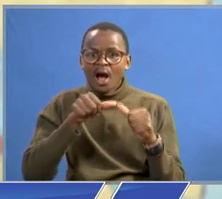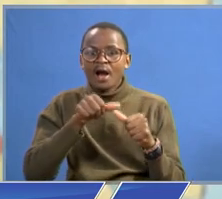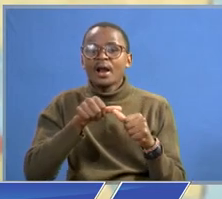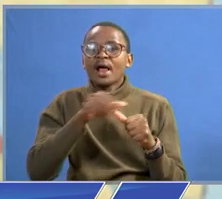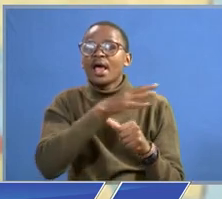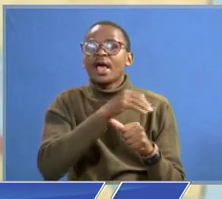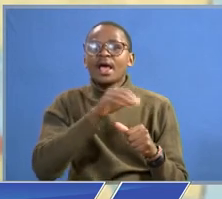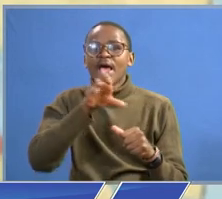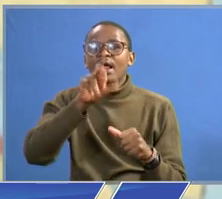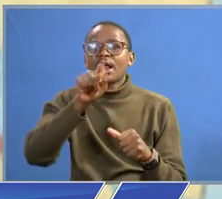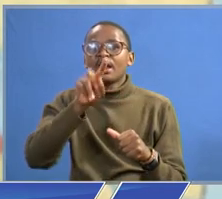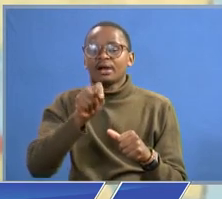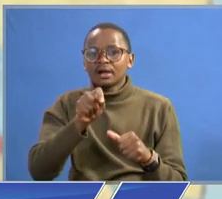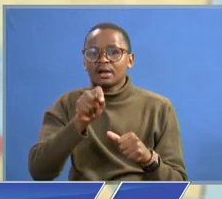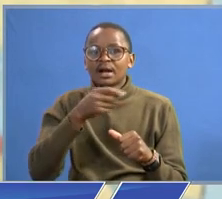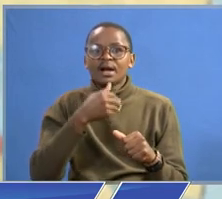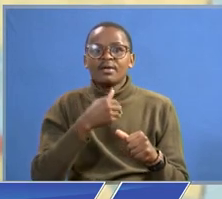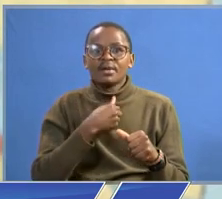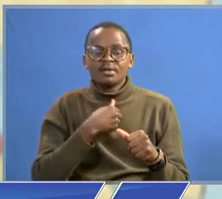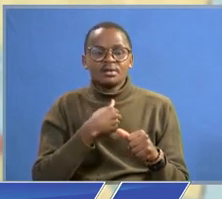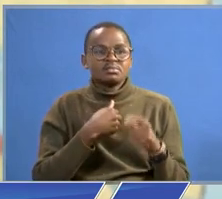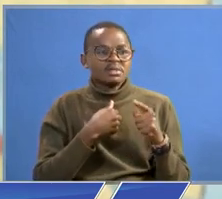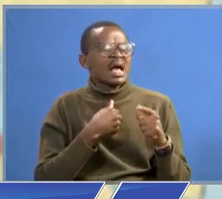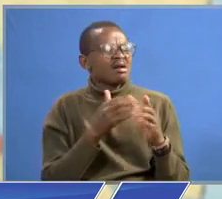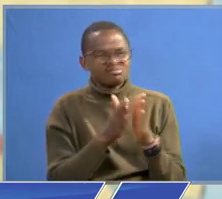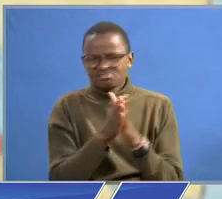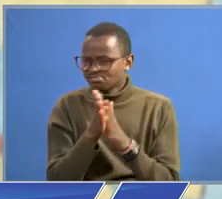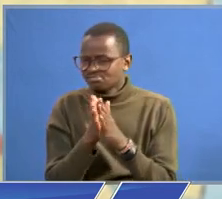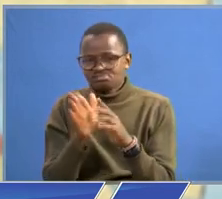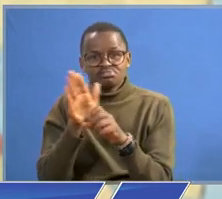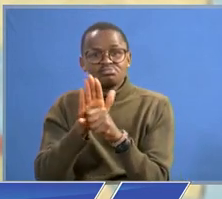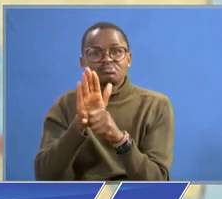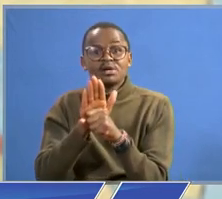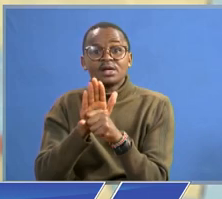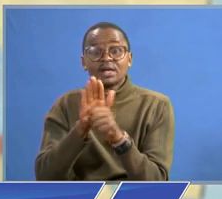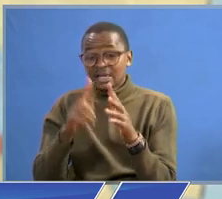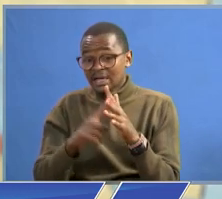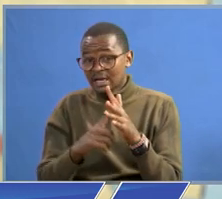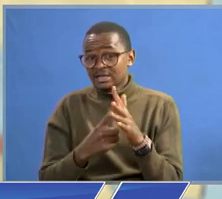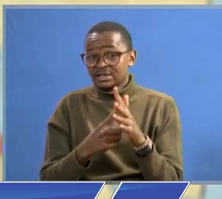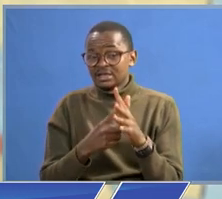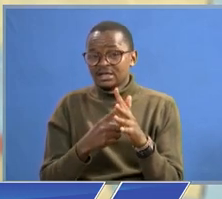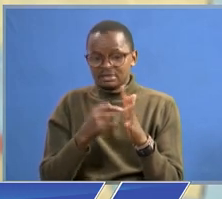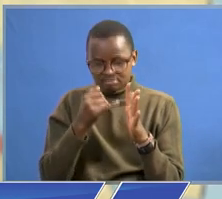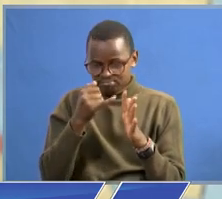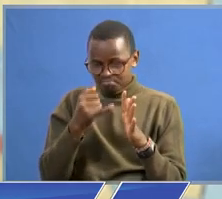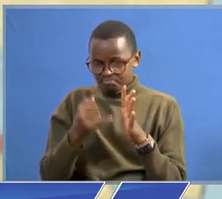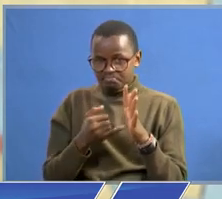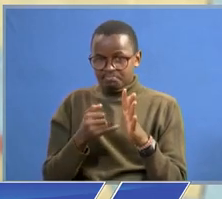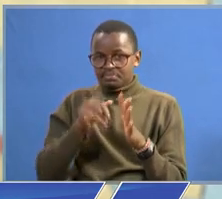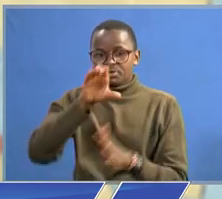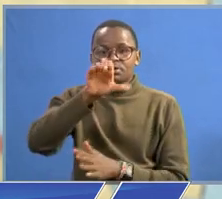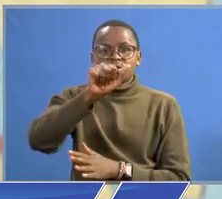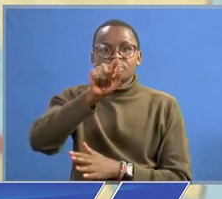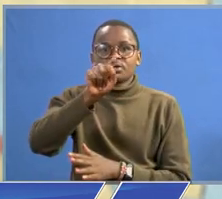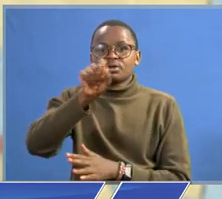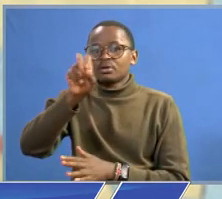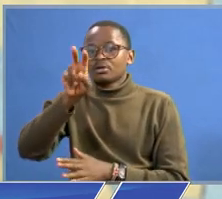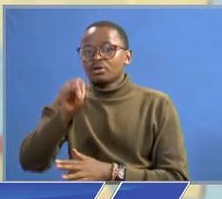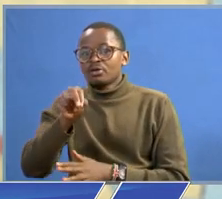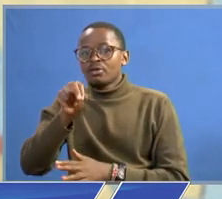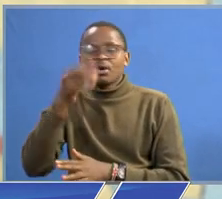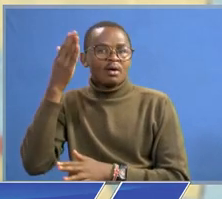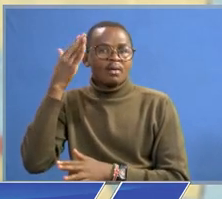ndio nilianza nayo juu nili notice kuna passion ya art. So, nikaanza kufanya ma drawings za cartoons, zile zilikuwa za gazeti